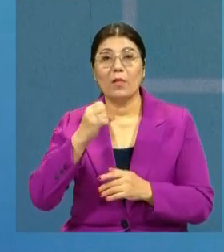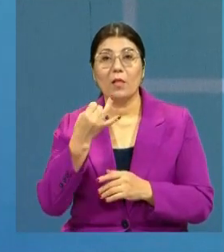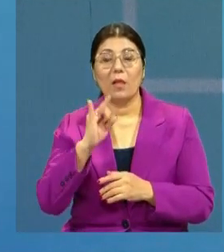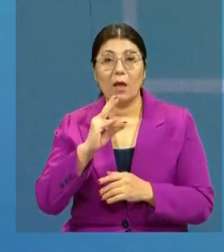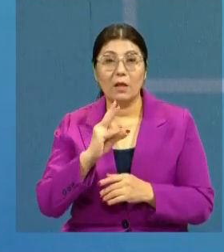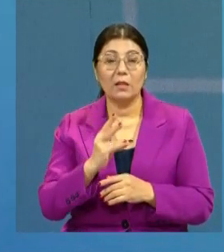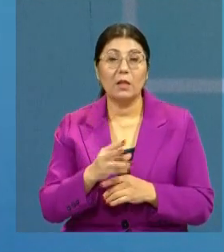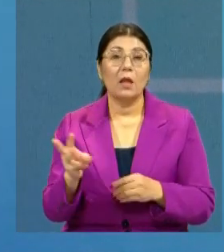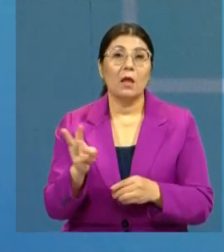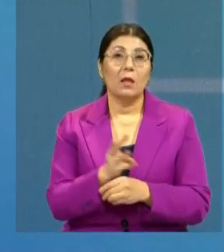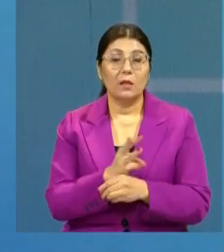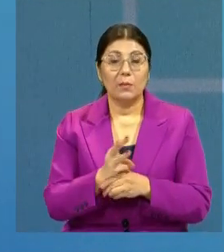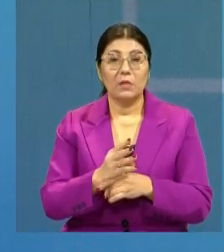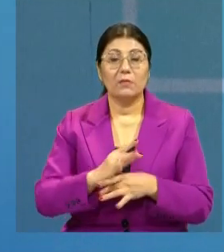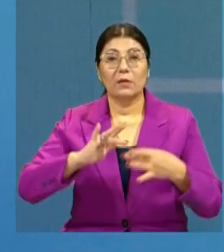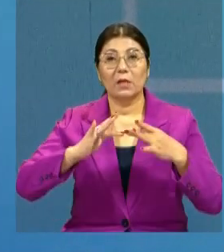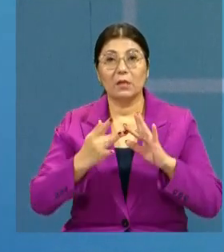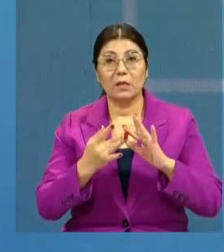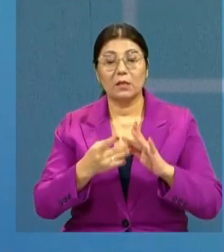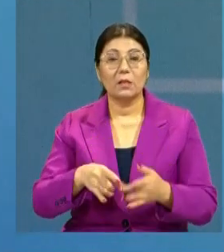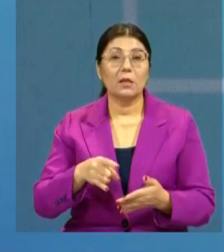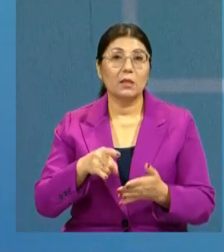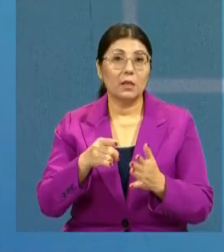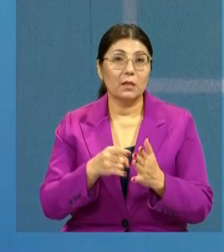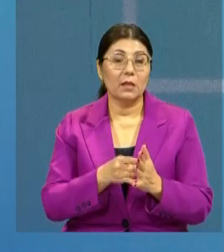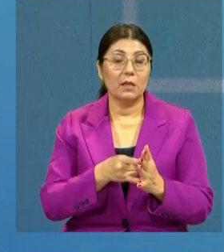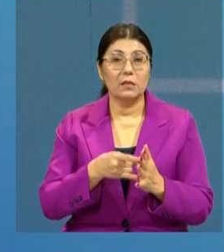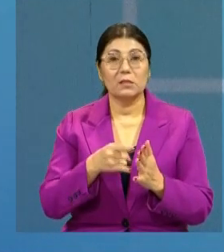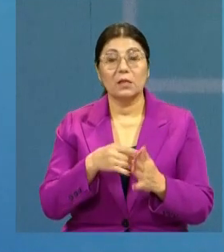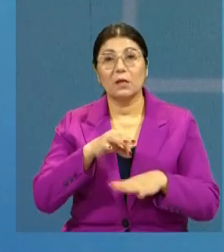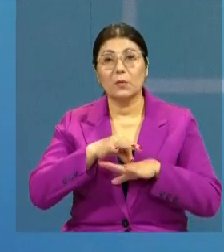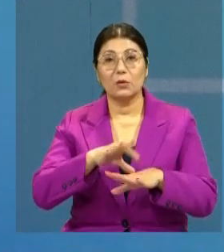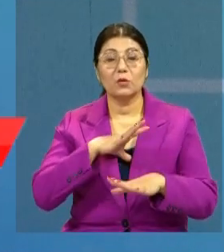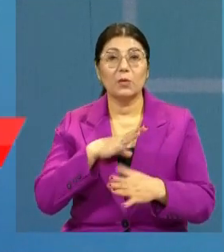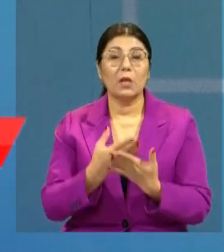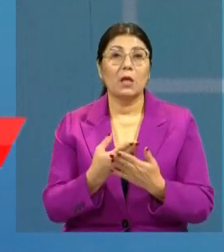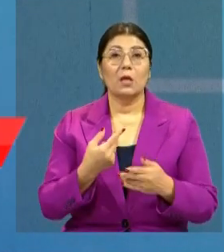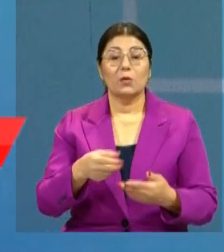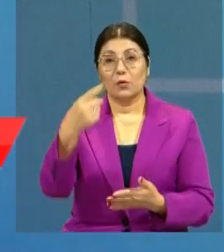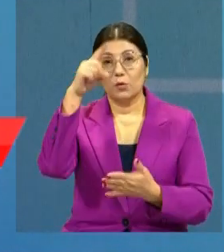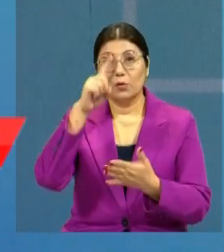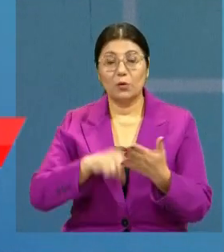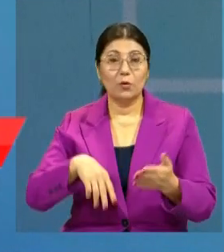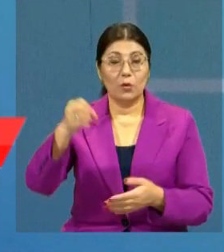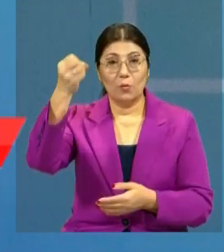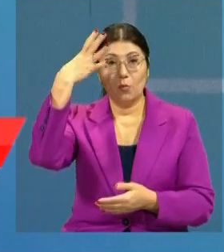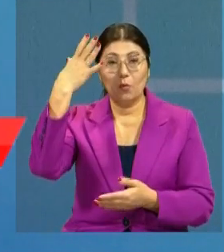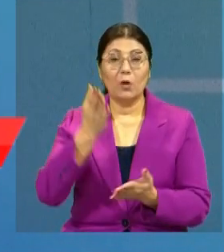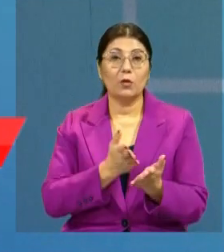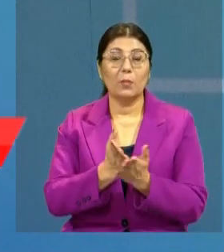эфирде Instagram желісінде уағыздар жүргіздік. Одан бөлек жаңағы діни оқуға ағарту деген бар. Ол бағытта